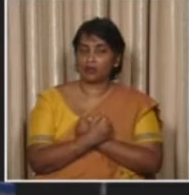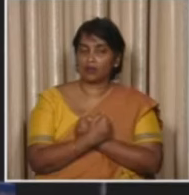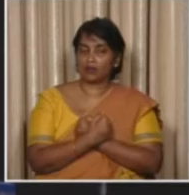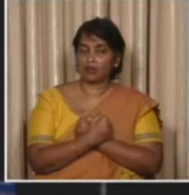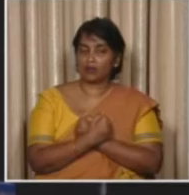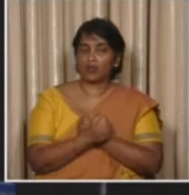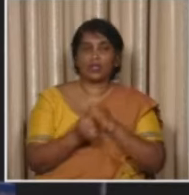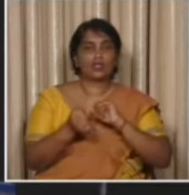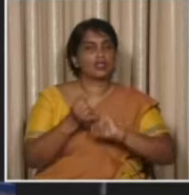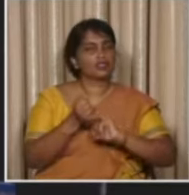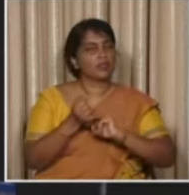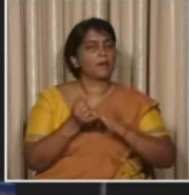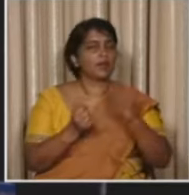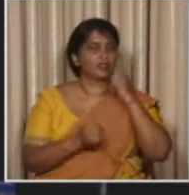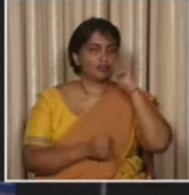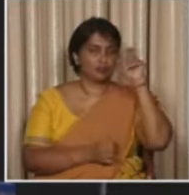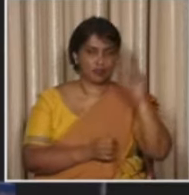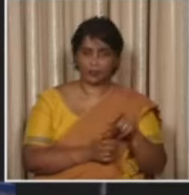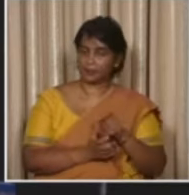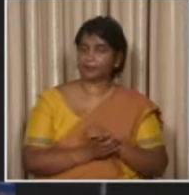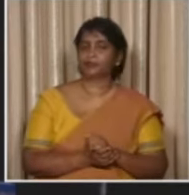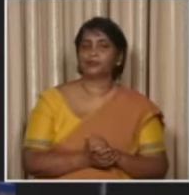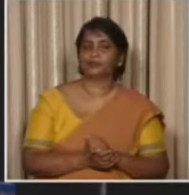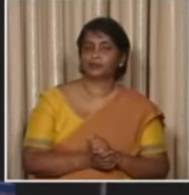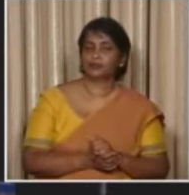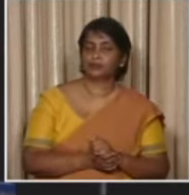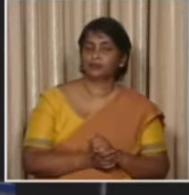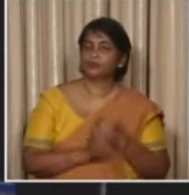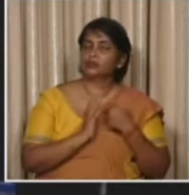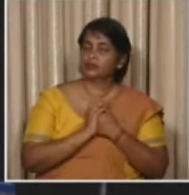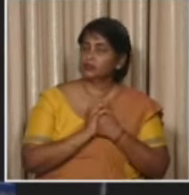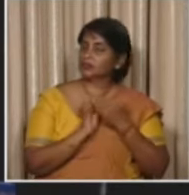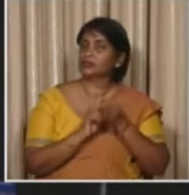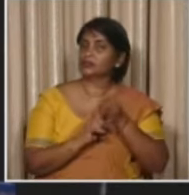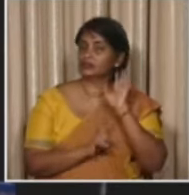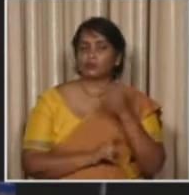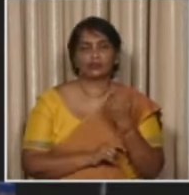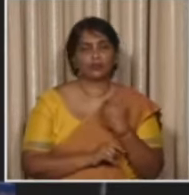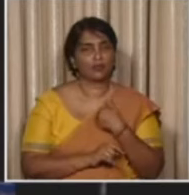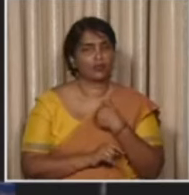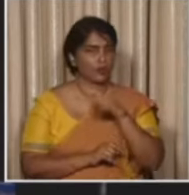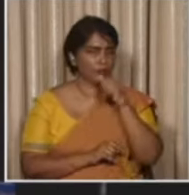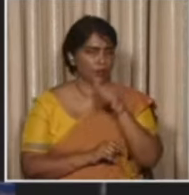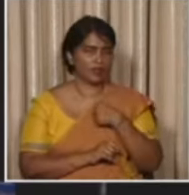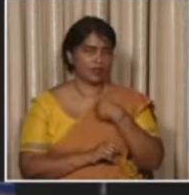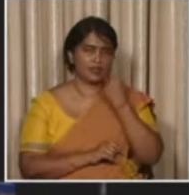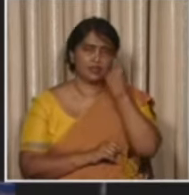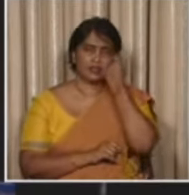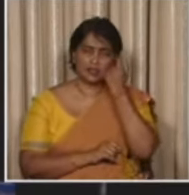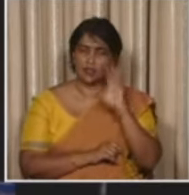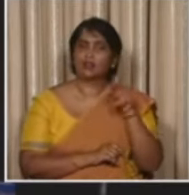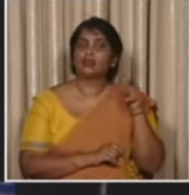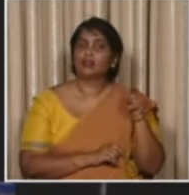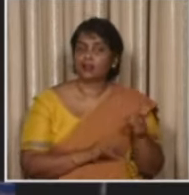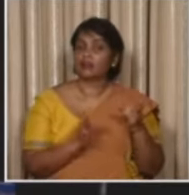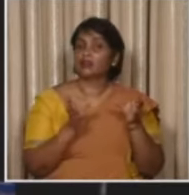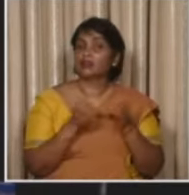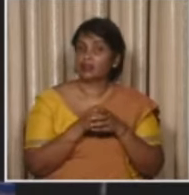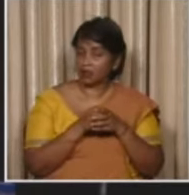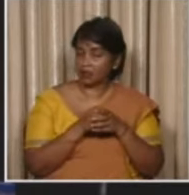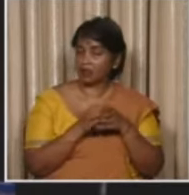සම්පත් ලියනගේ කියන පුද්ගලයා. එතකොට ගරු සභාපතිතුමනි, අපිට සාධාරණ සැකයක් එනවා මේ කණ්ඩායමත්